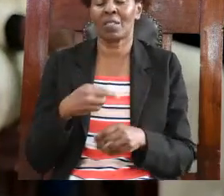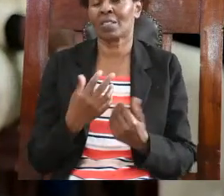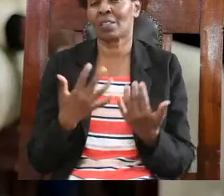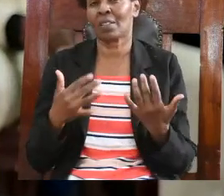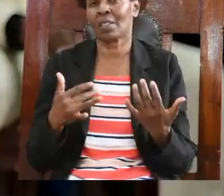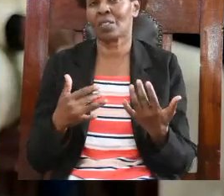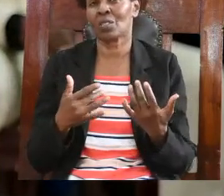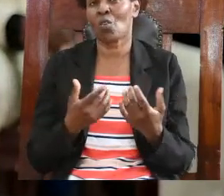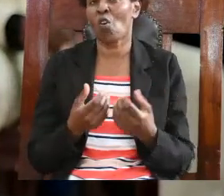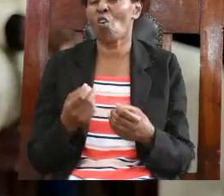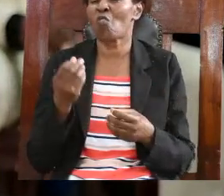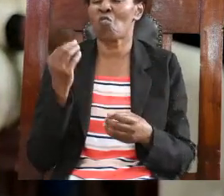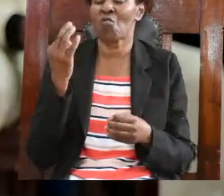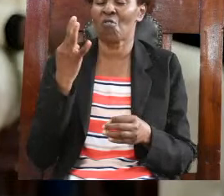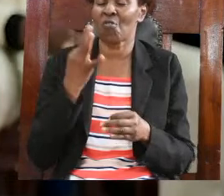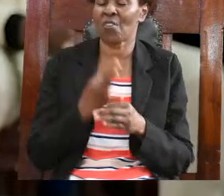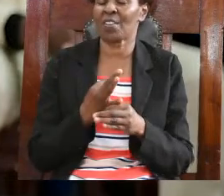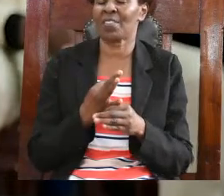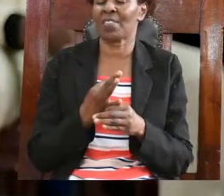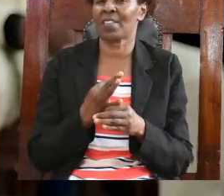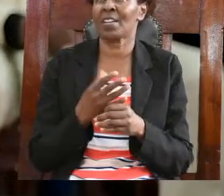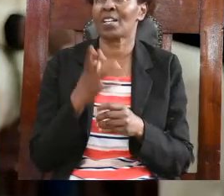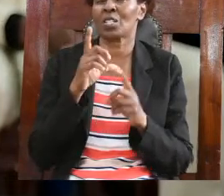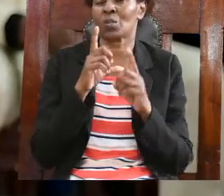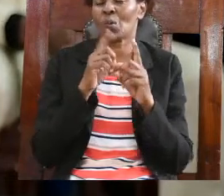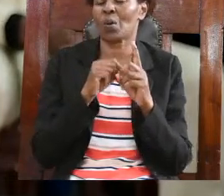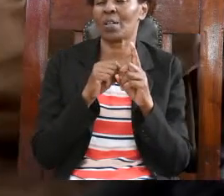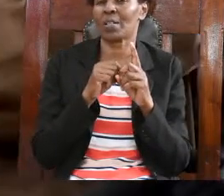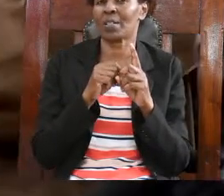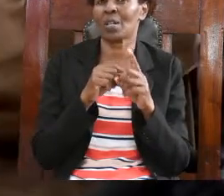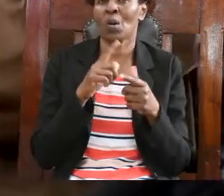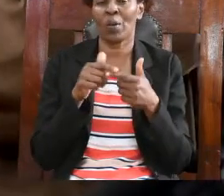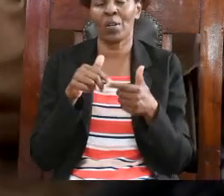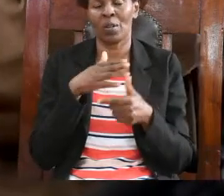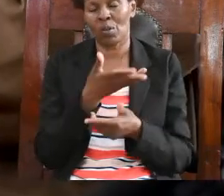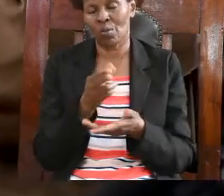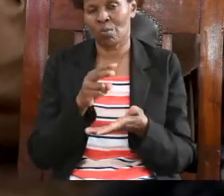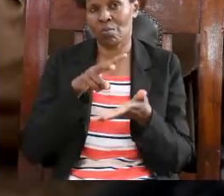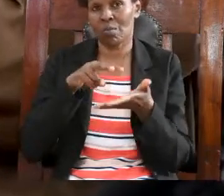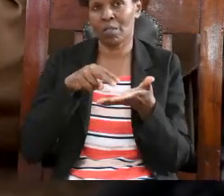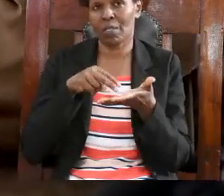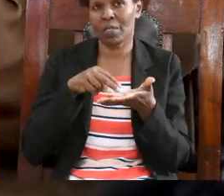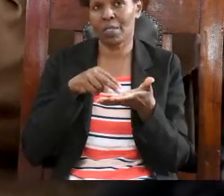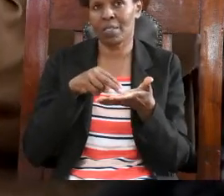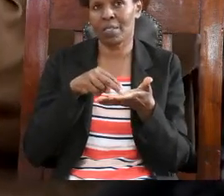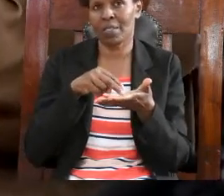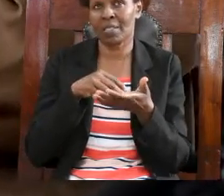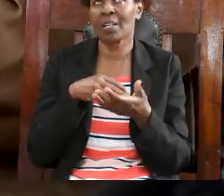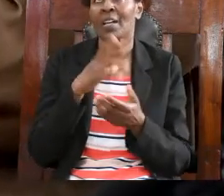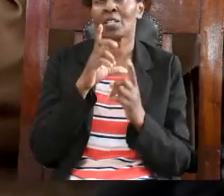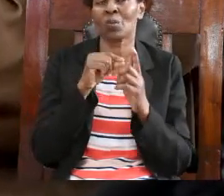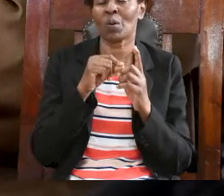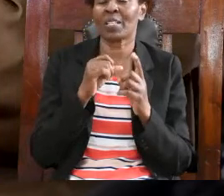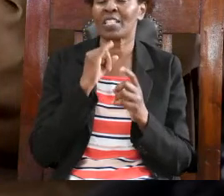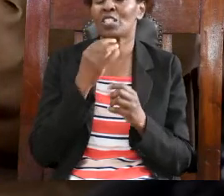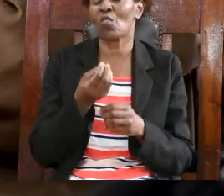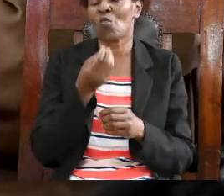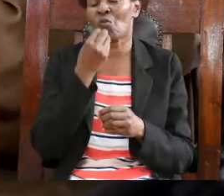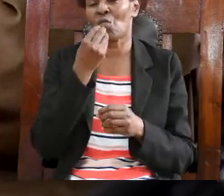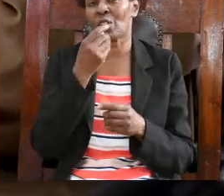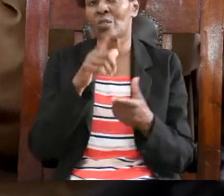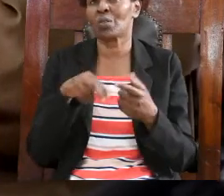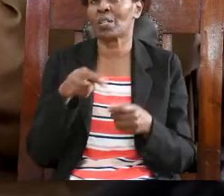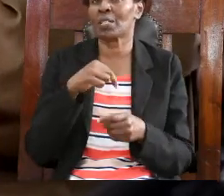vifaa vya neema. Ametupatia neno lake ili tunaposoma Neno ni kama chakula kwetu.